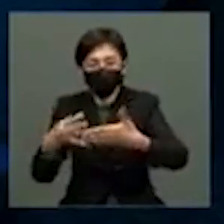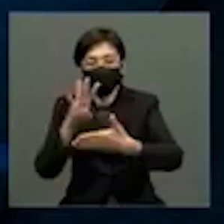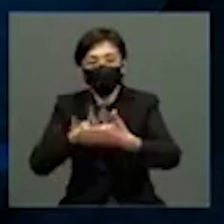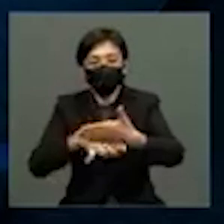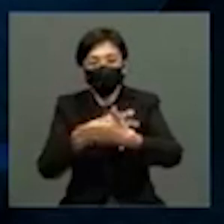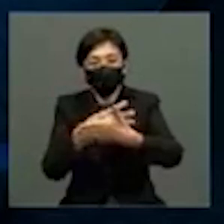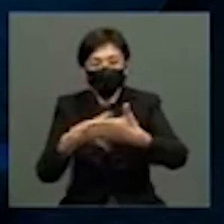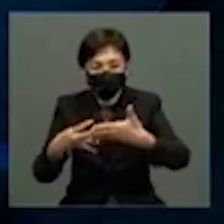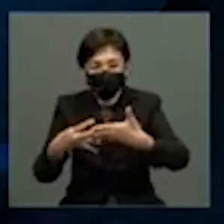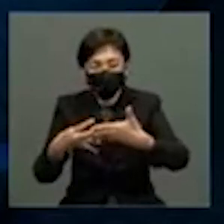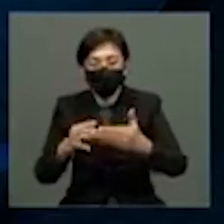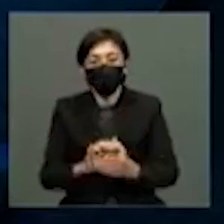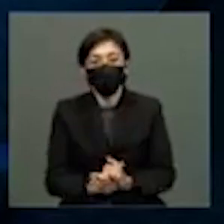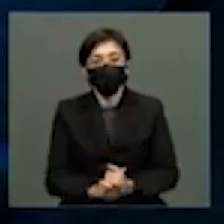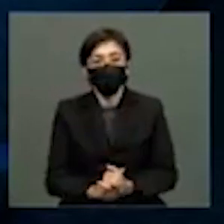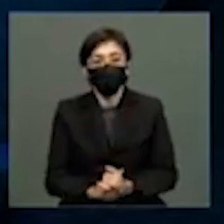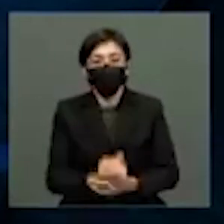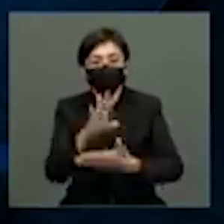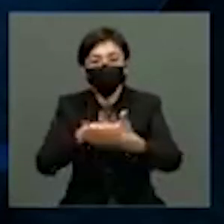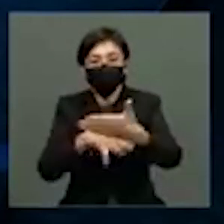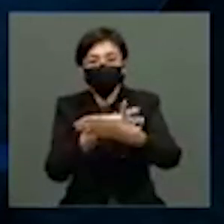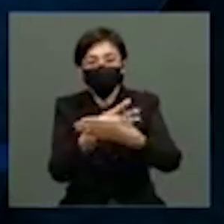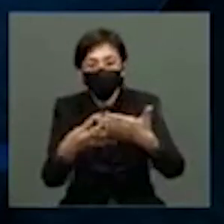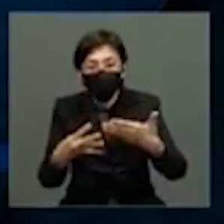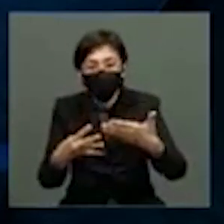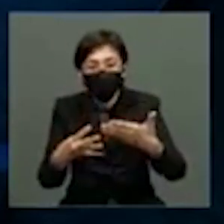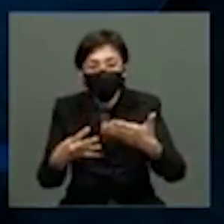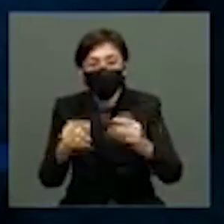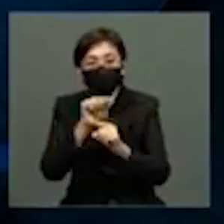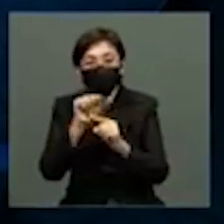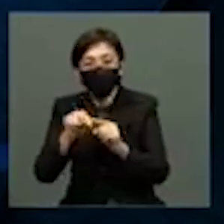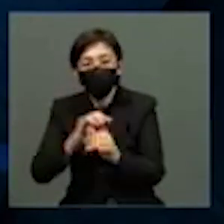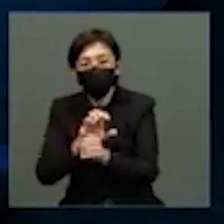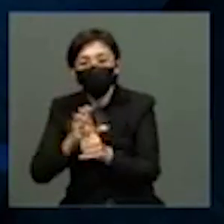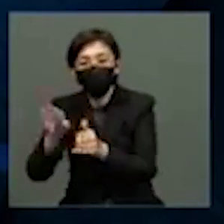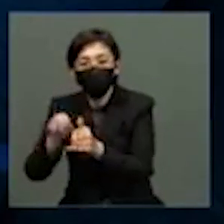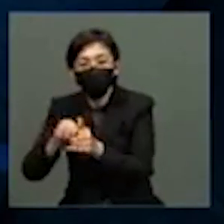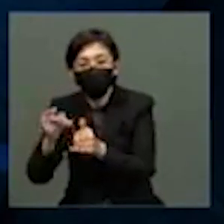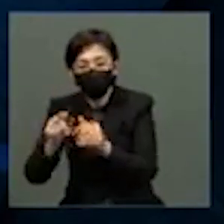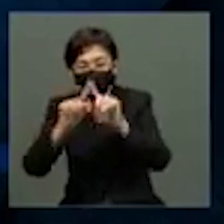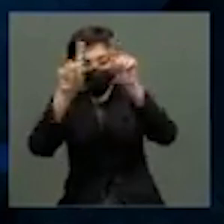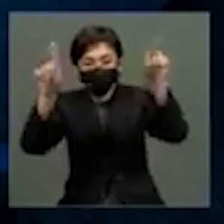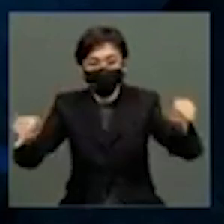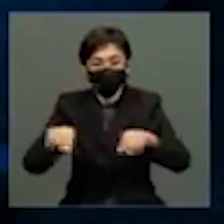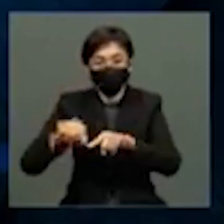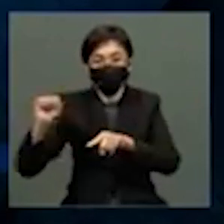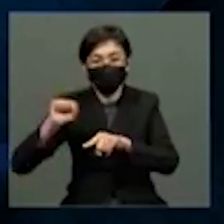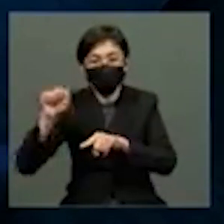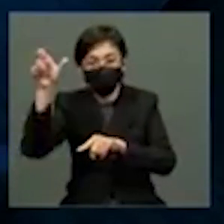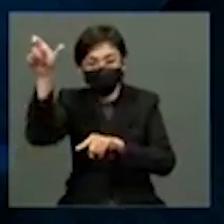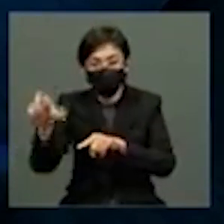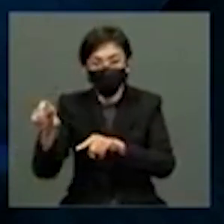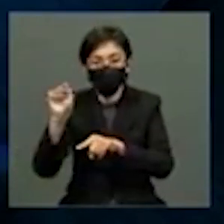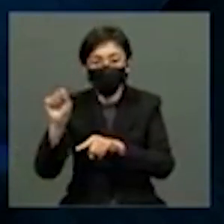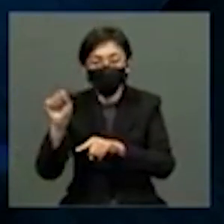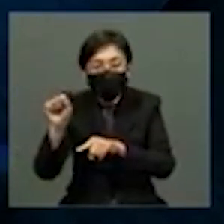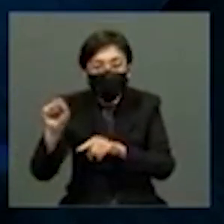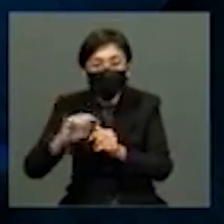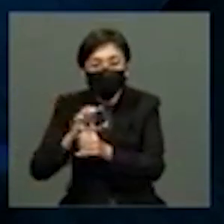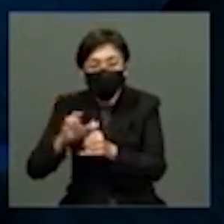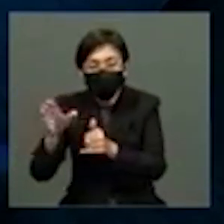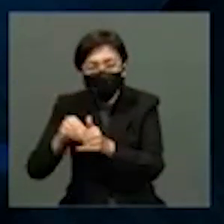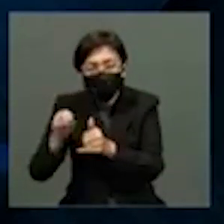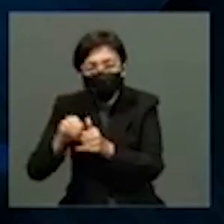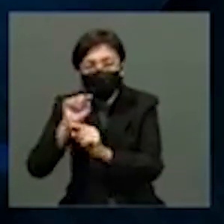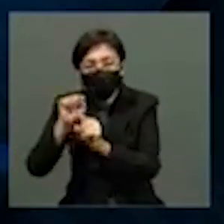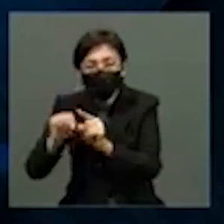แล้วก็มีอัตราการติดเชื้อเป็นเปอร์เซ็นต์อยู่ขวามือที่มีความเข้มข้นสูงมากผมขออนุญ